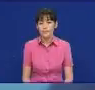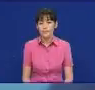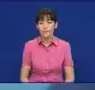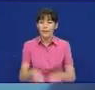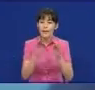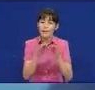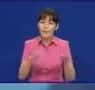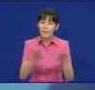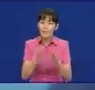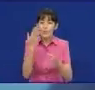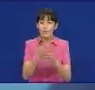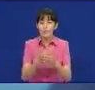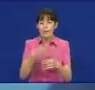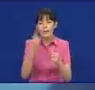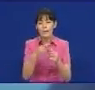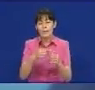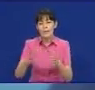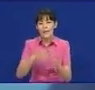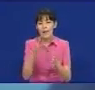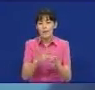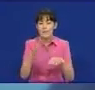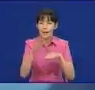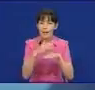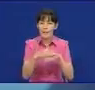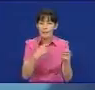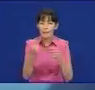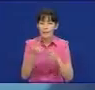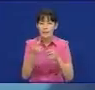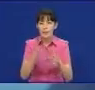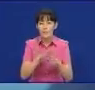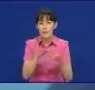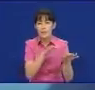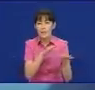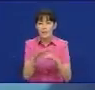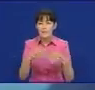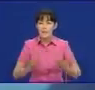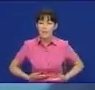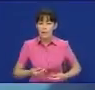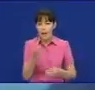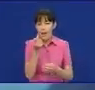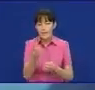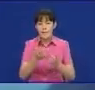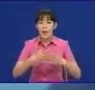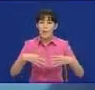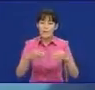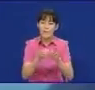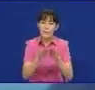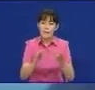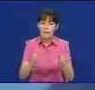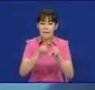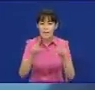Балаларга бирге көмөк берейик. Осындай атоо менен калабызда кайрымдуулук акциясы уюштурулган. Шаар аясында әлеуметтик аз камтылган балалар мектепке